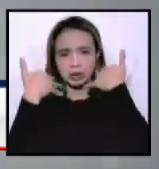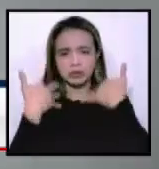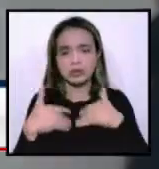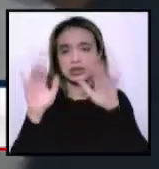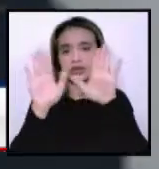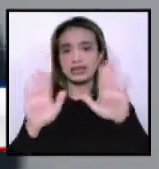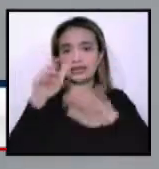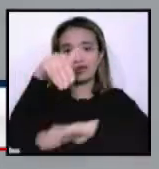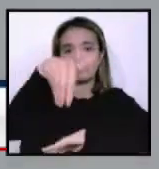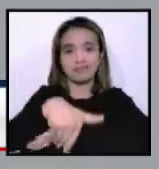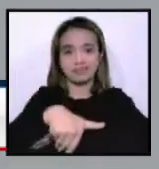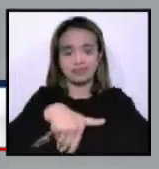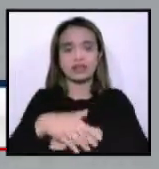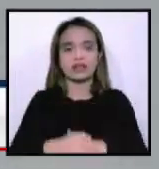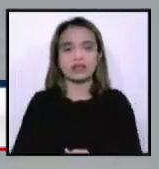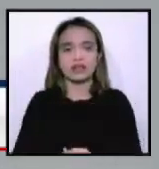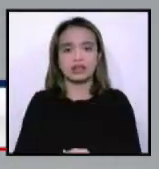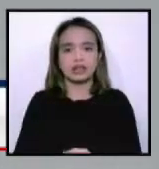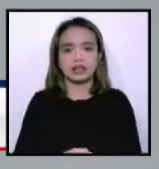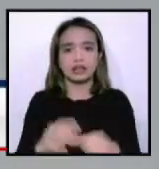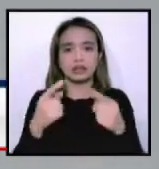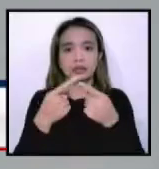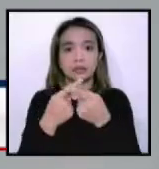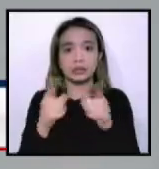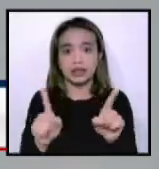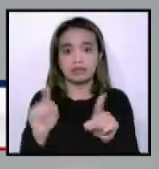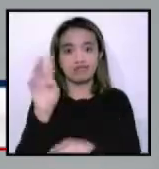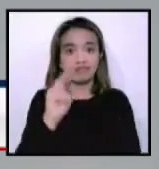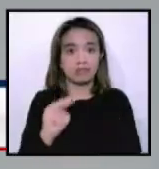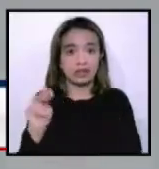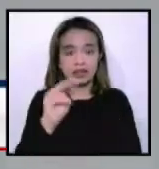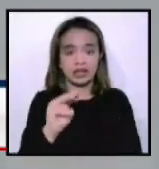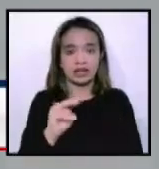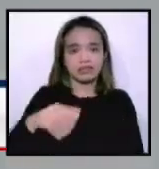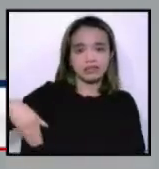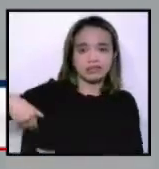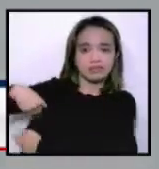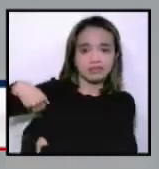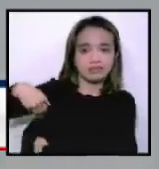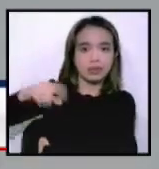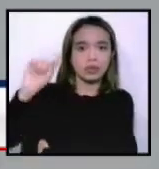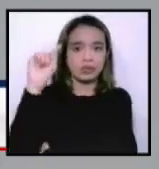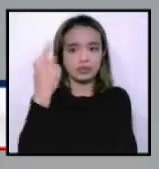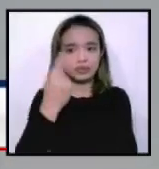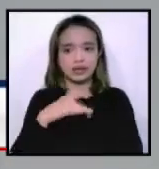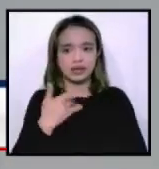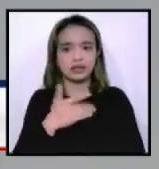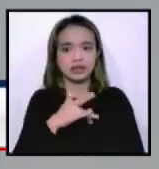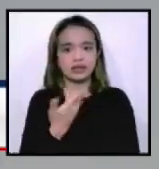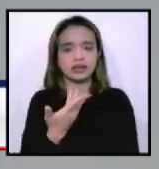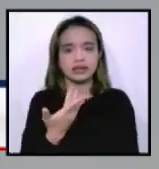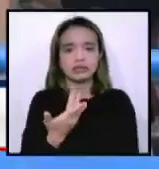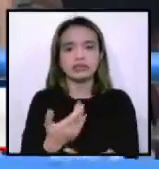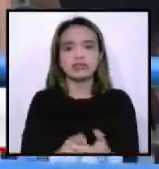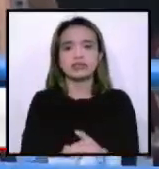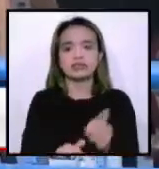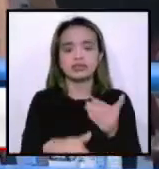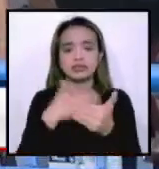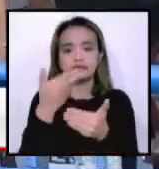lower back pain na lamang ang kanyang iniinda. Naka-self-isolate naman si PNP Deputy Chief for